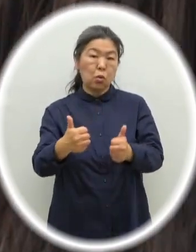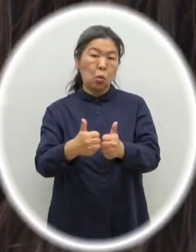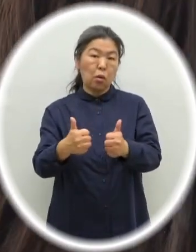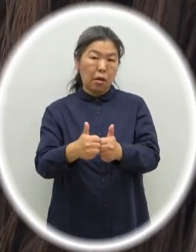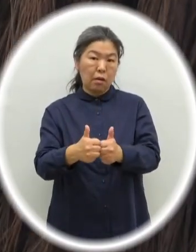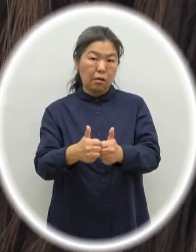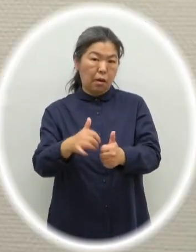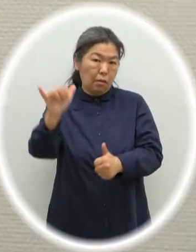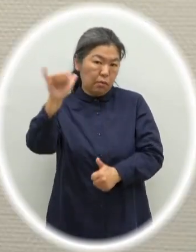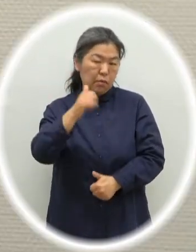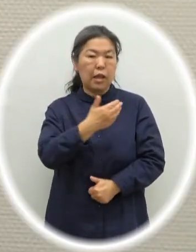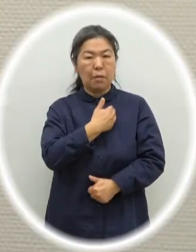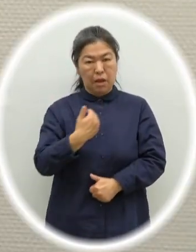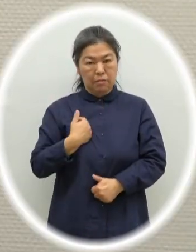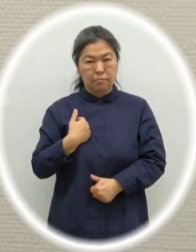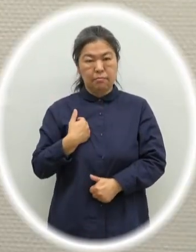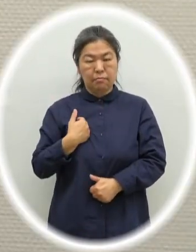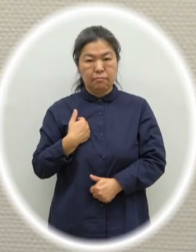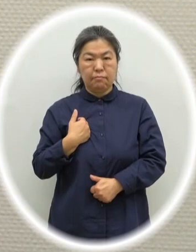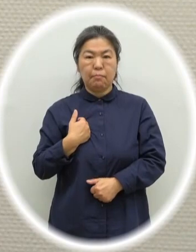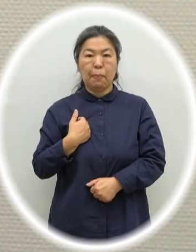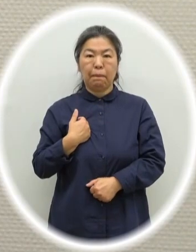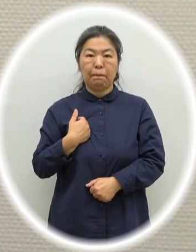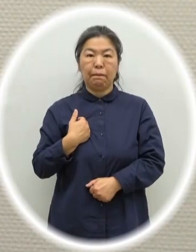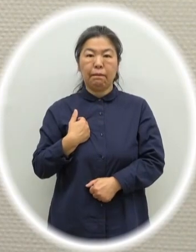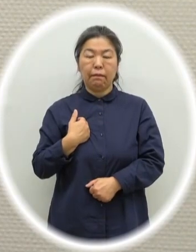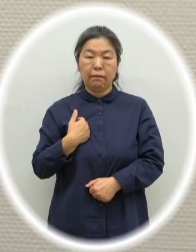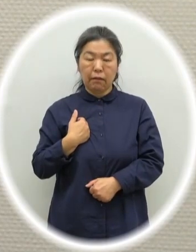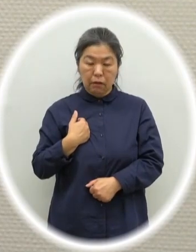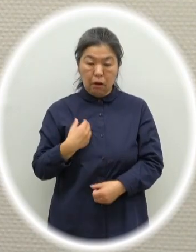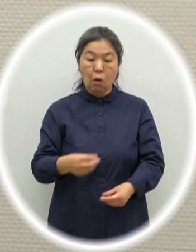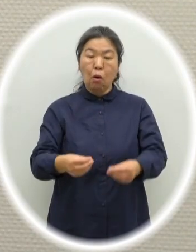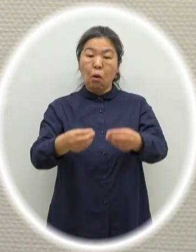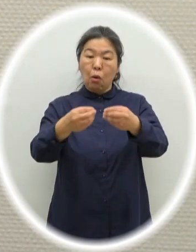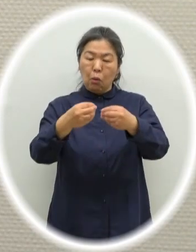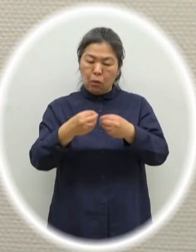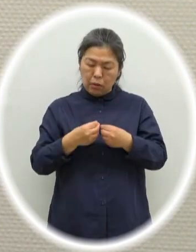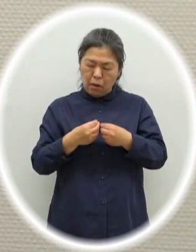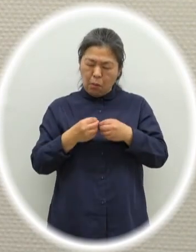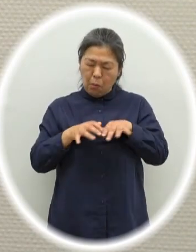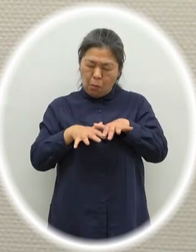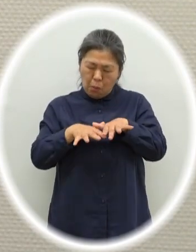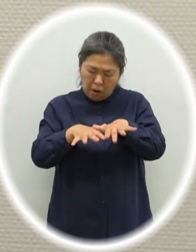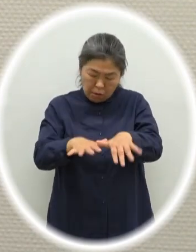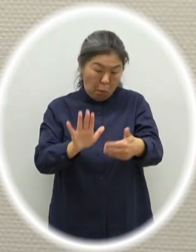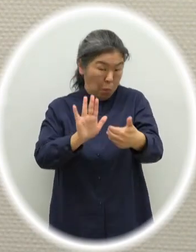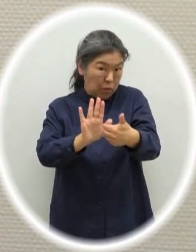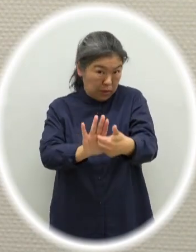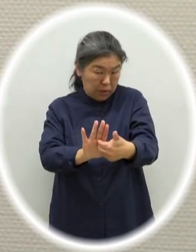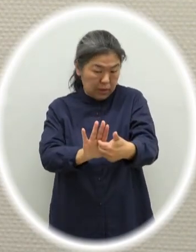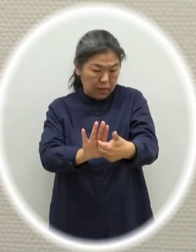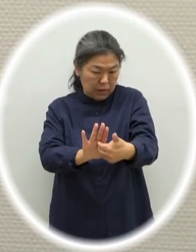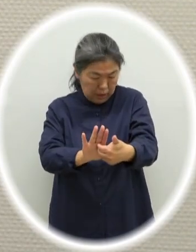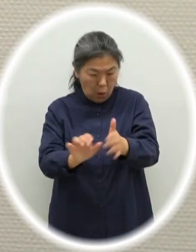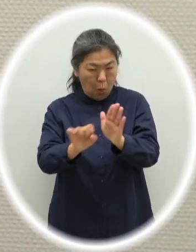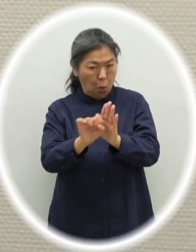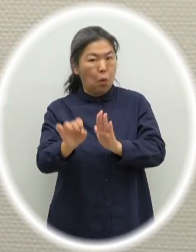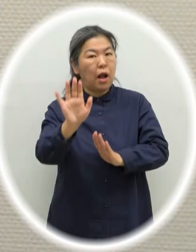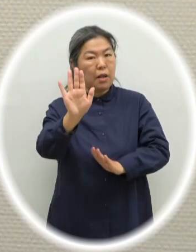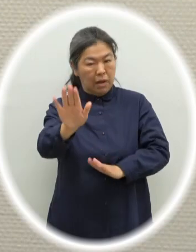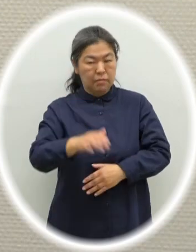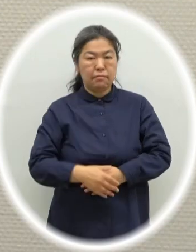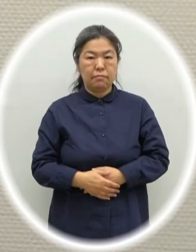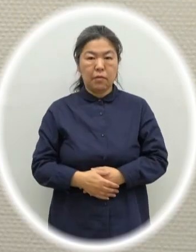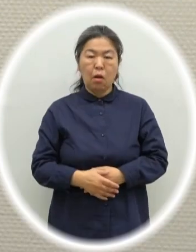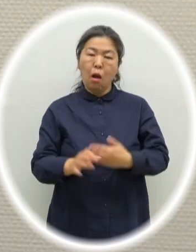。ワクチン接種はコロナウイルスの感染拡大の防止に一定の効果があり